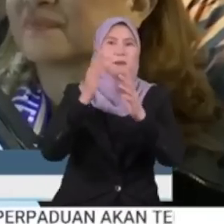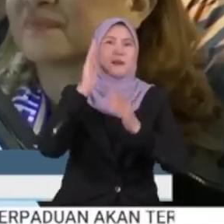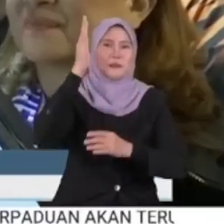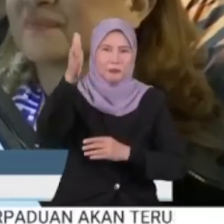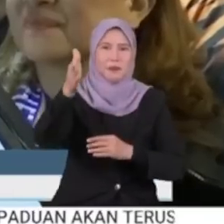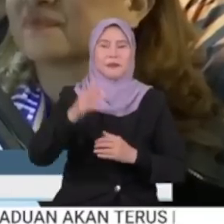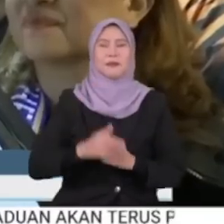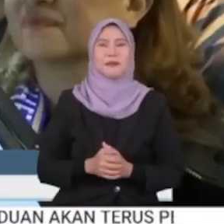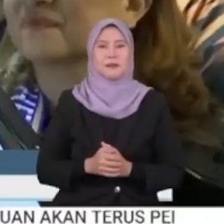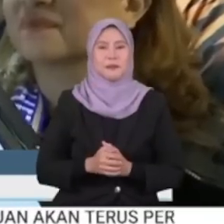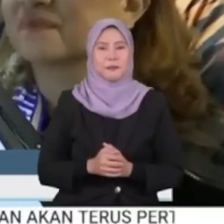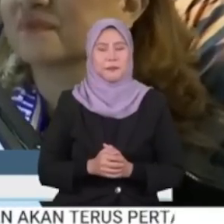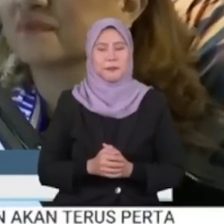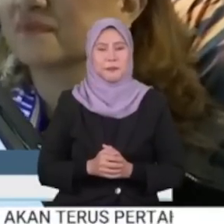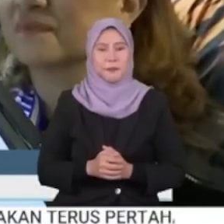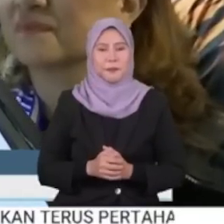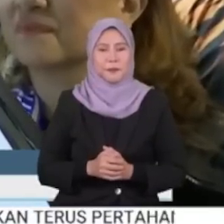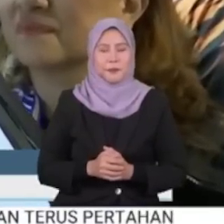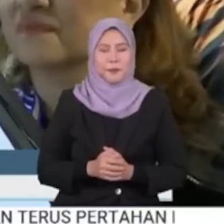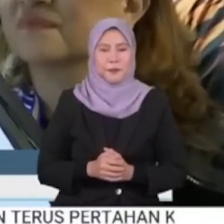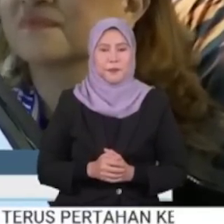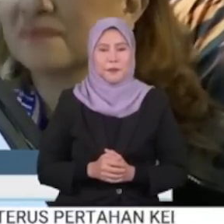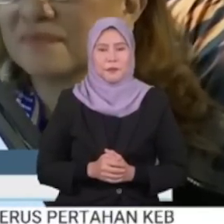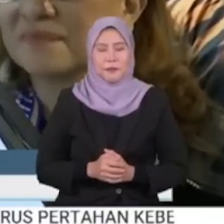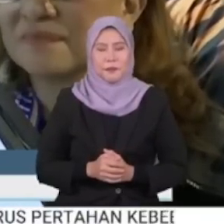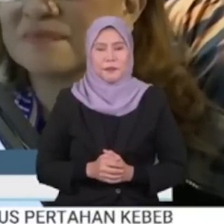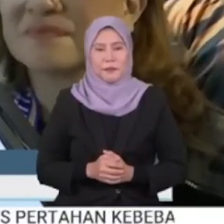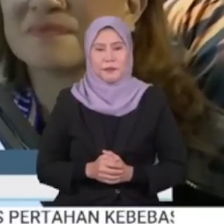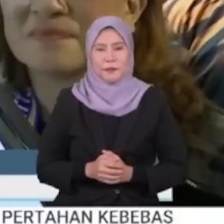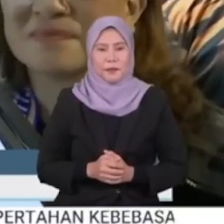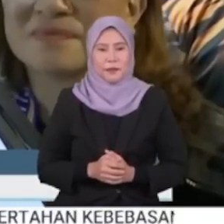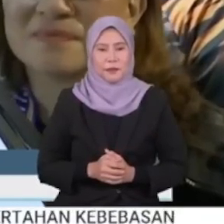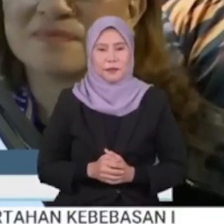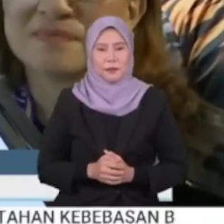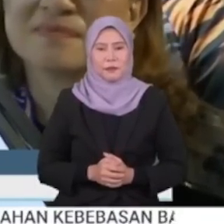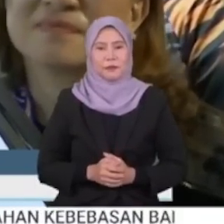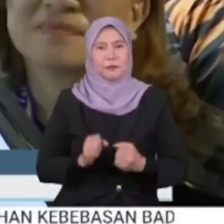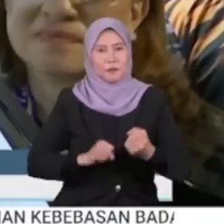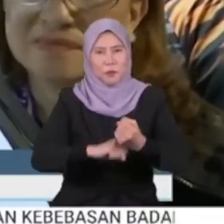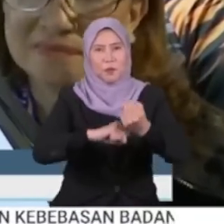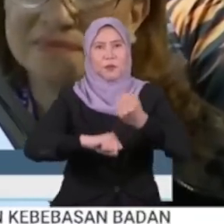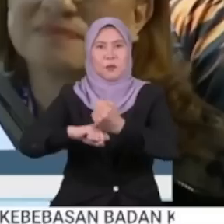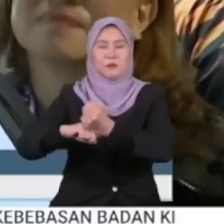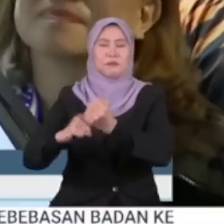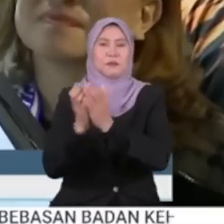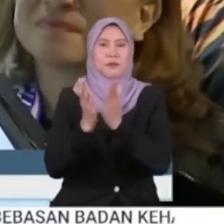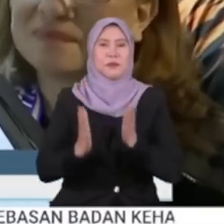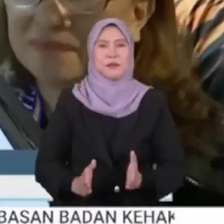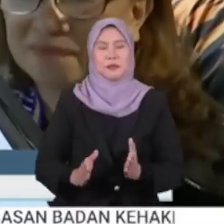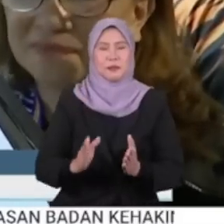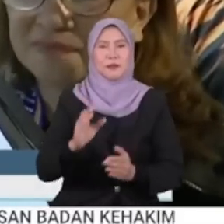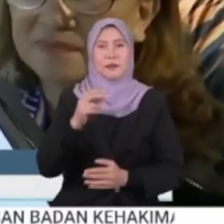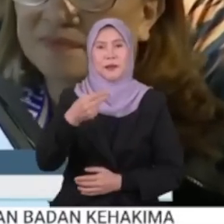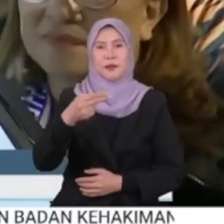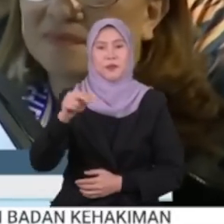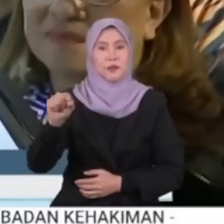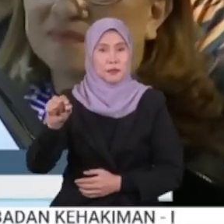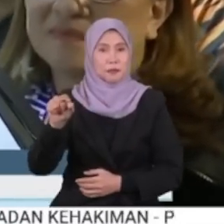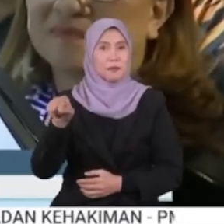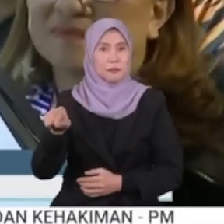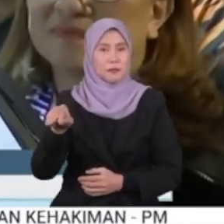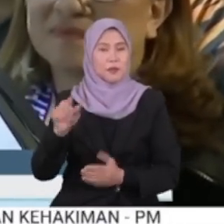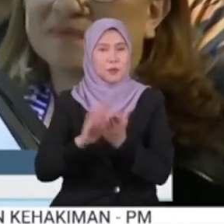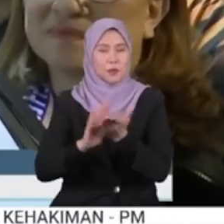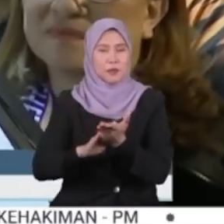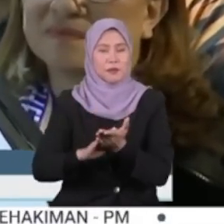Kita memberikan satu sokongan dan dorongan yang kuat kepada pelajar-pelajar Hendrik ini yang